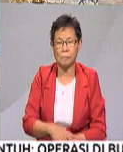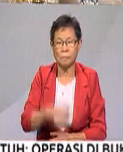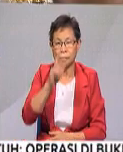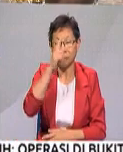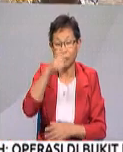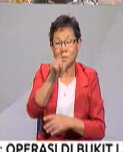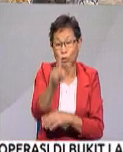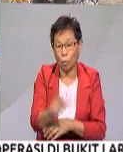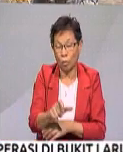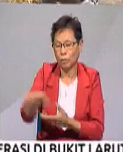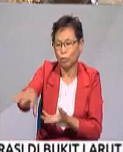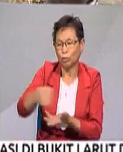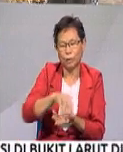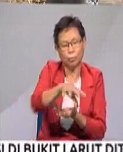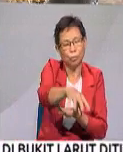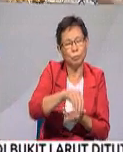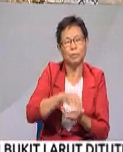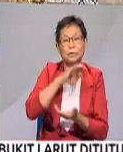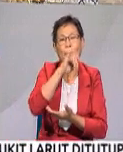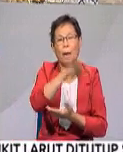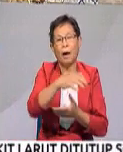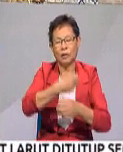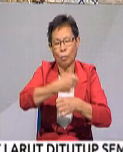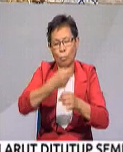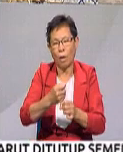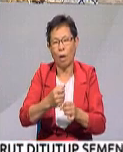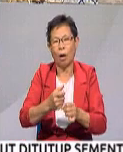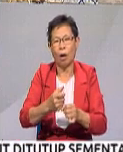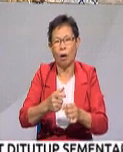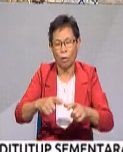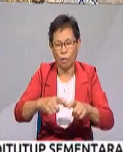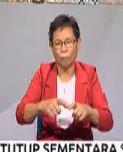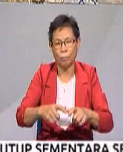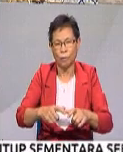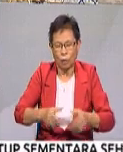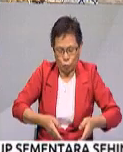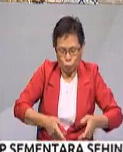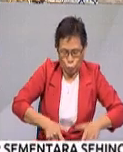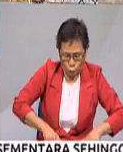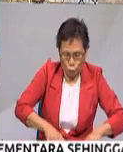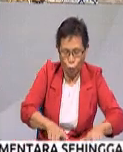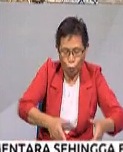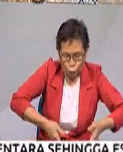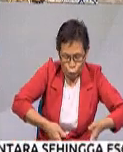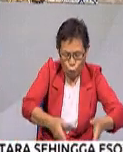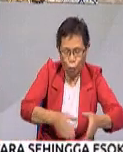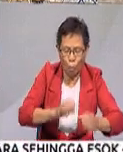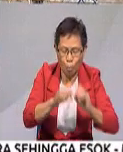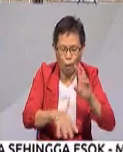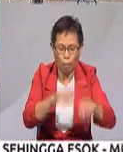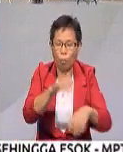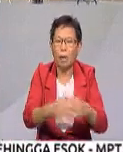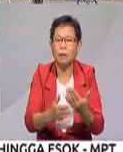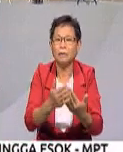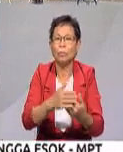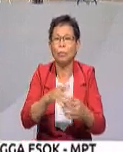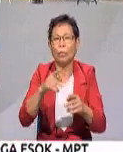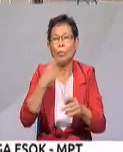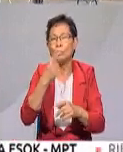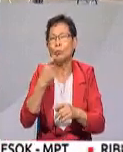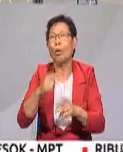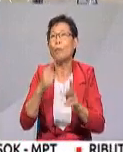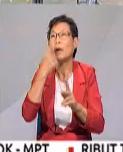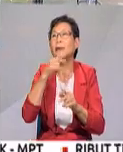ataupun membina lorong buang sampah. Itu untuk memudahkan diorang yang mana-mana yang duduk atas tu,